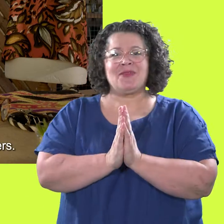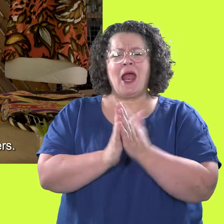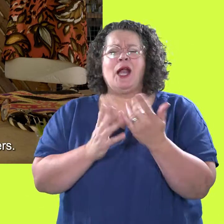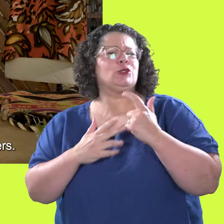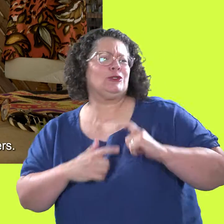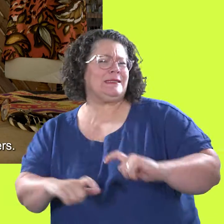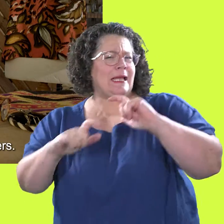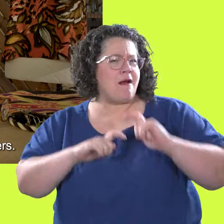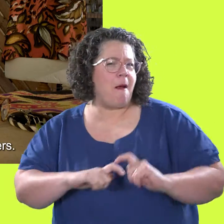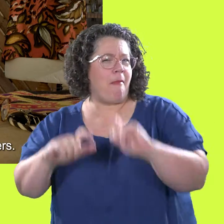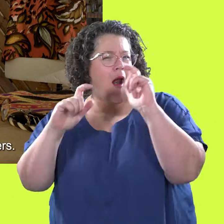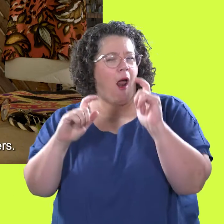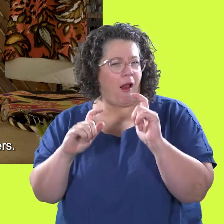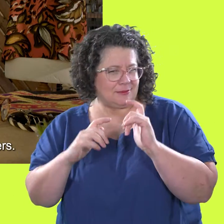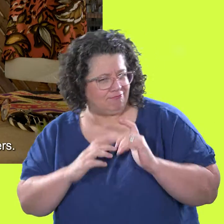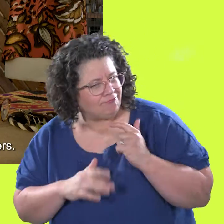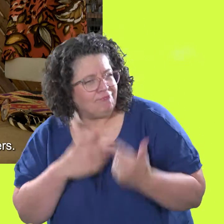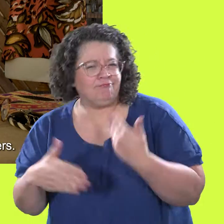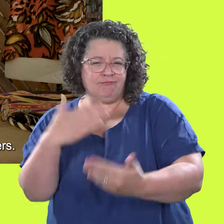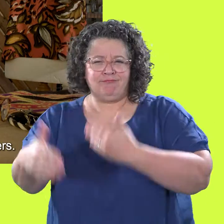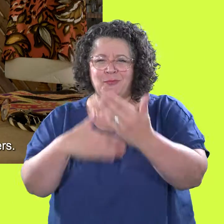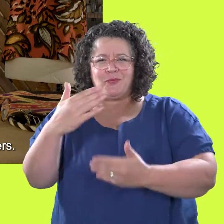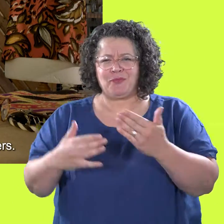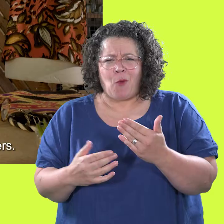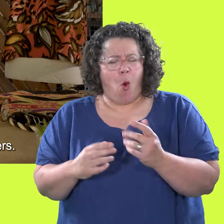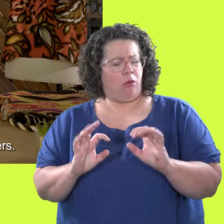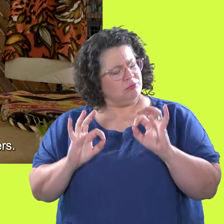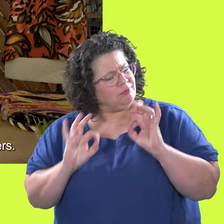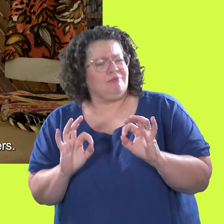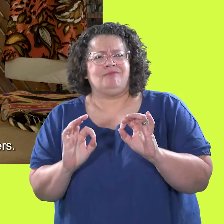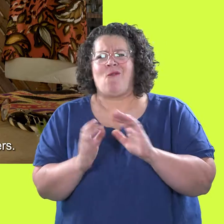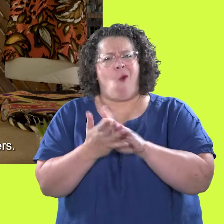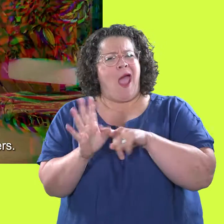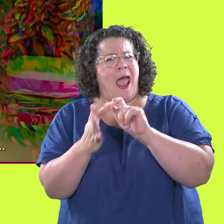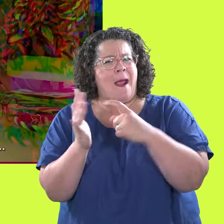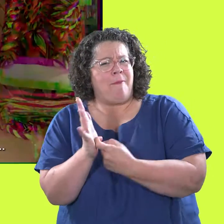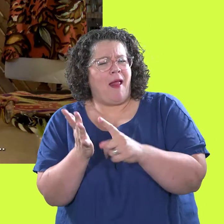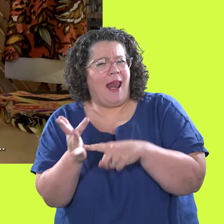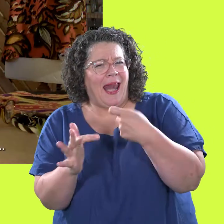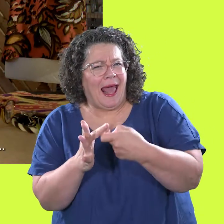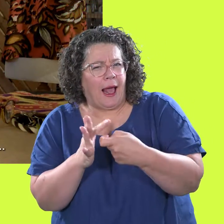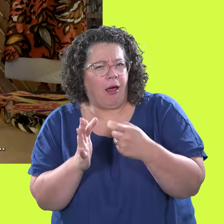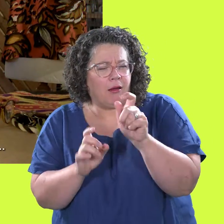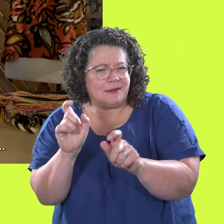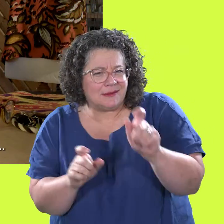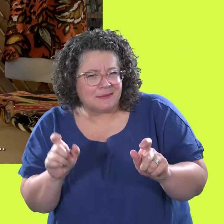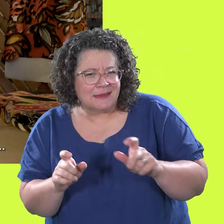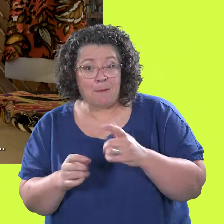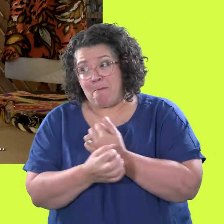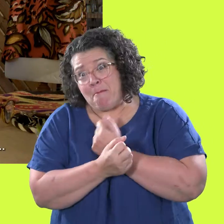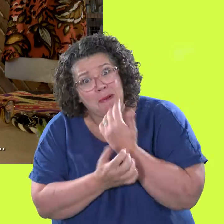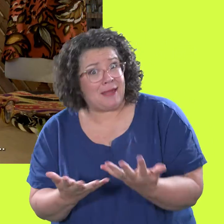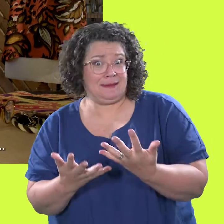heddi. Mae rhain yn hynod gyfforddus i deithwyr ar Hyperloop. Nifer o rhain mewn